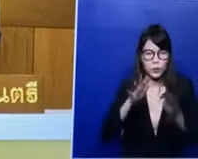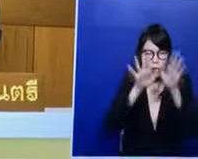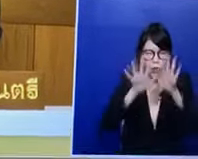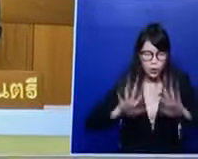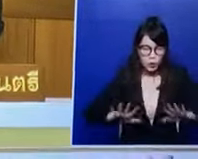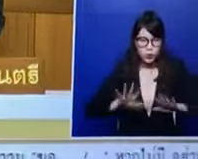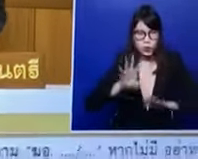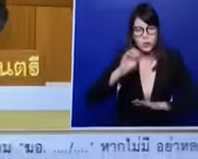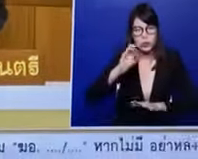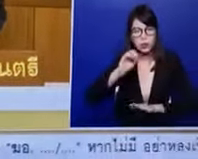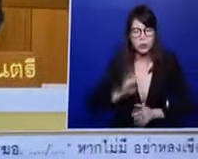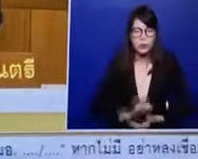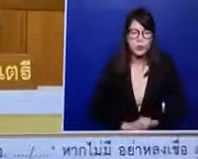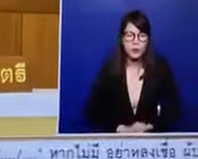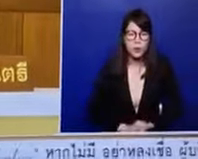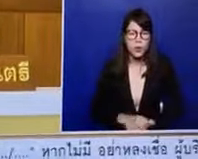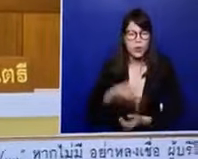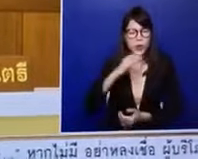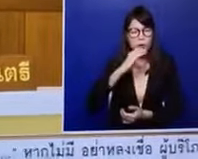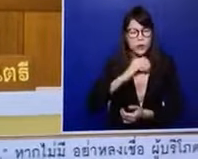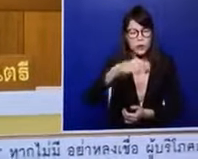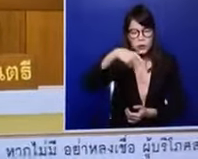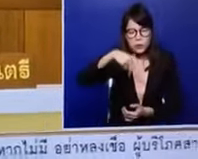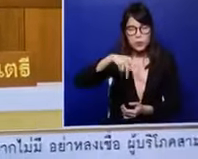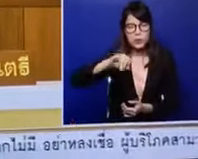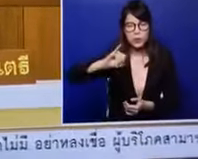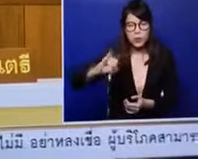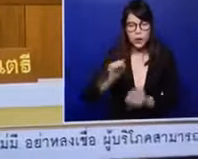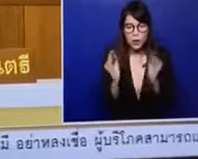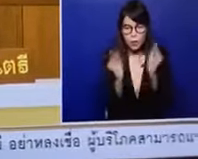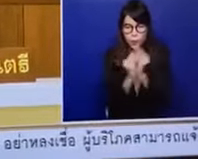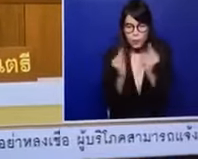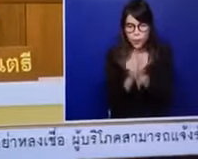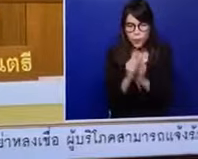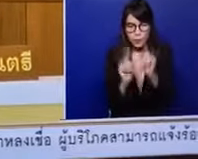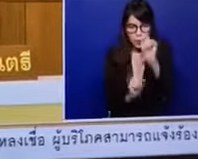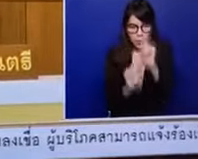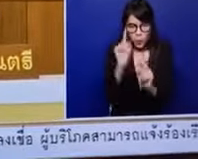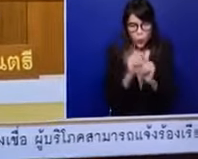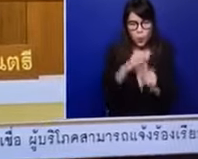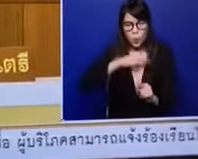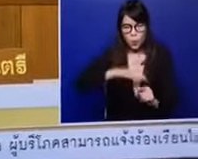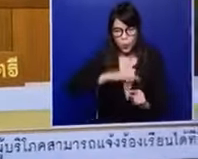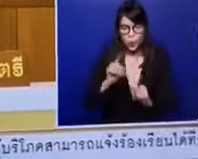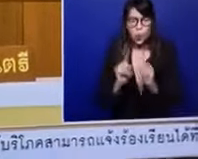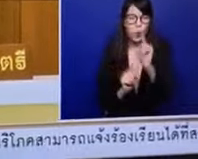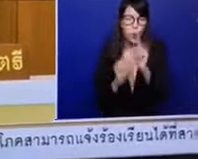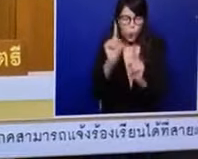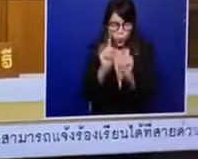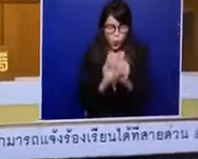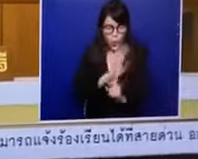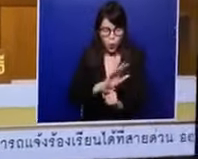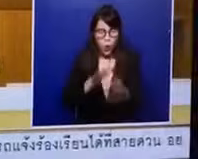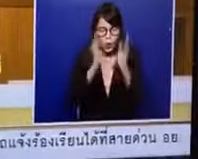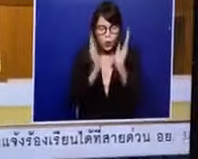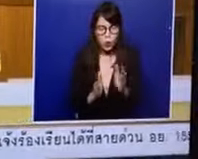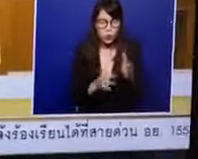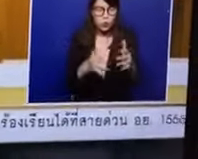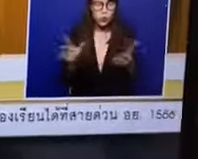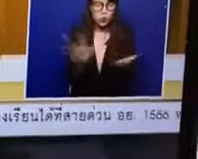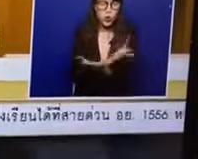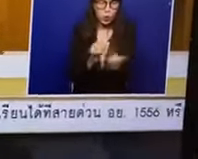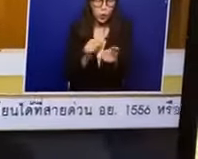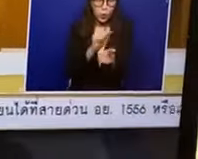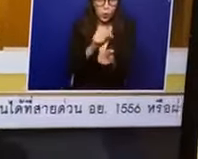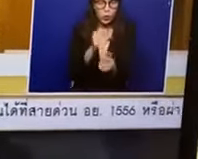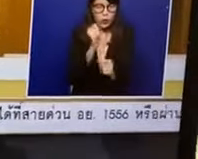อาเซียนนะครับคะแนน CPI นั้นเป็นการวัดความรู้สึกนะครับคือการวัดความรู้สึกด้วยนะครับของคนในสังคมเกี่ยวกับระดับของการทุจริ